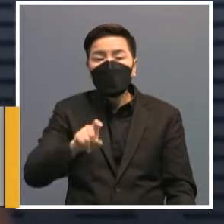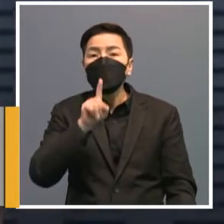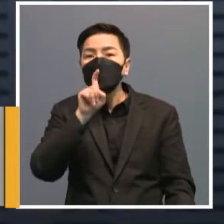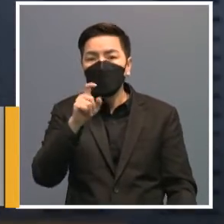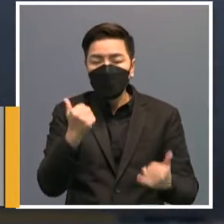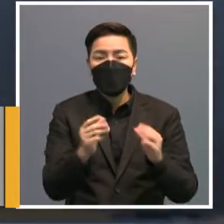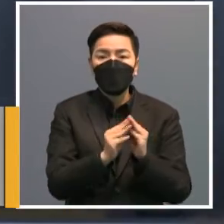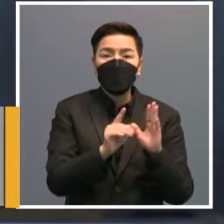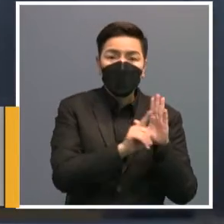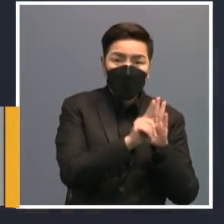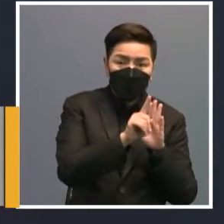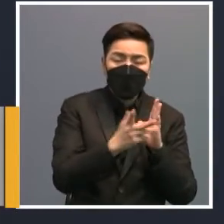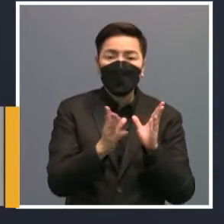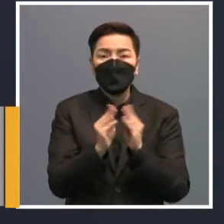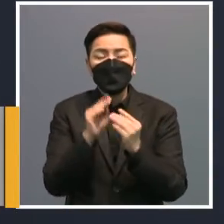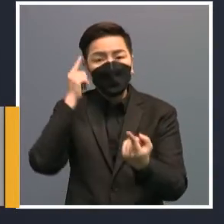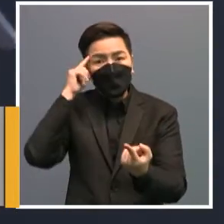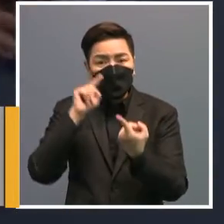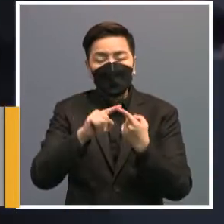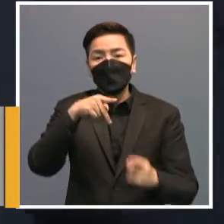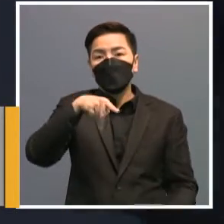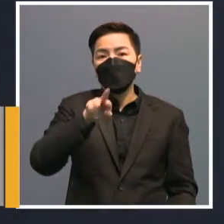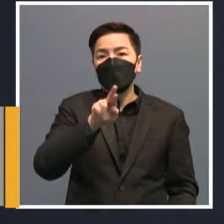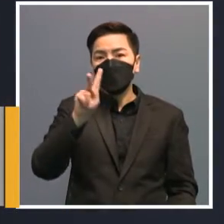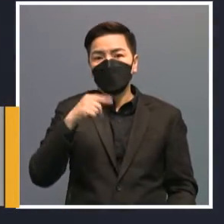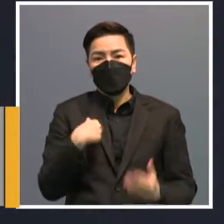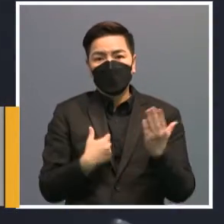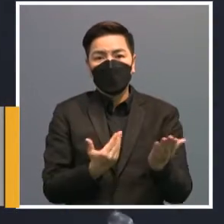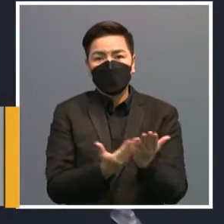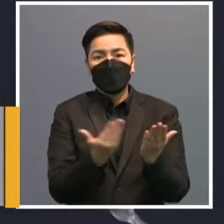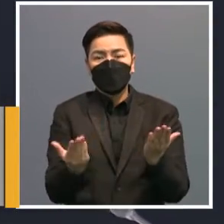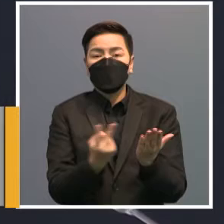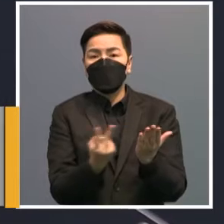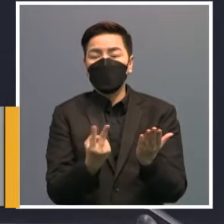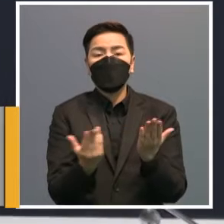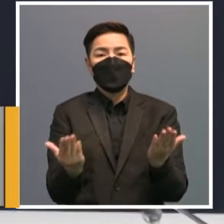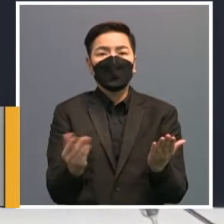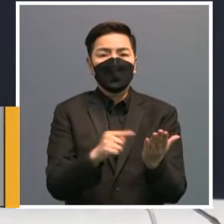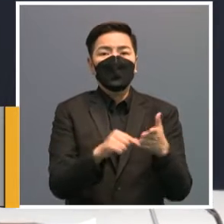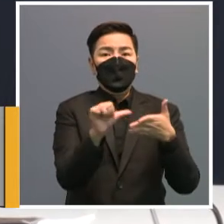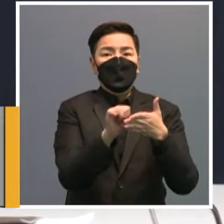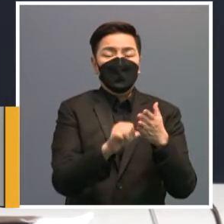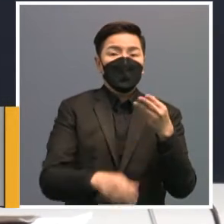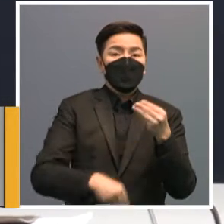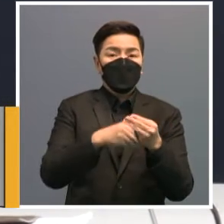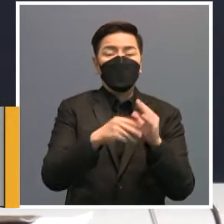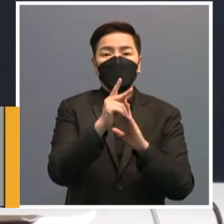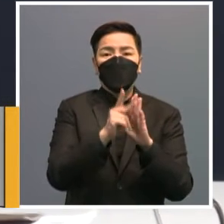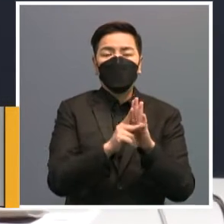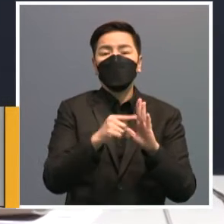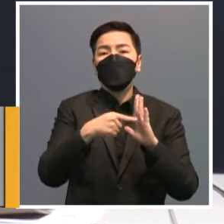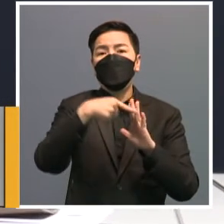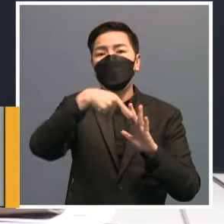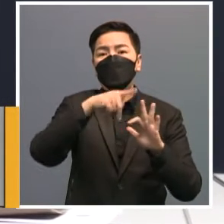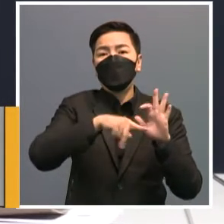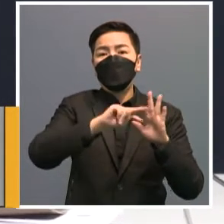ประชุมนัดแรกที่จะพูดคุยกันถึงเรื่องพระราชกำหนด2ฉบับก็คือเรื่องของพระราชกำหนดแก้ไขเพิ่มเติมประมวลกฎหมายแพ่งและพาณิ